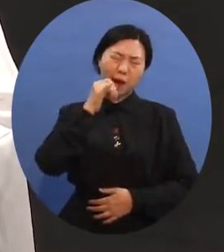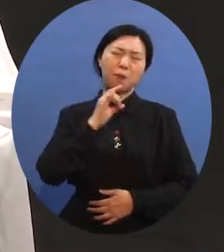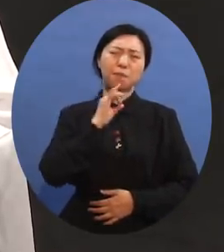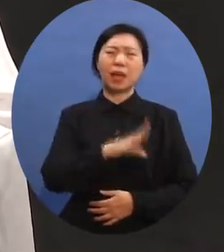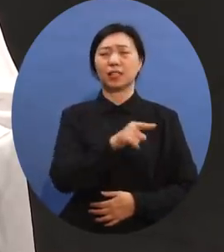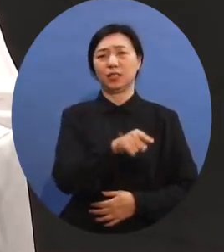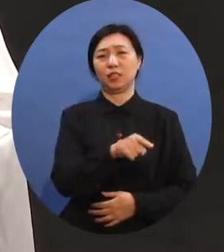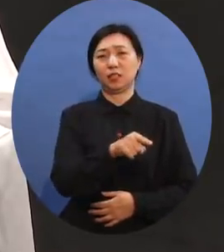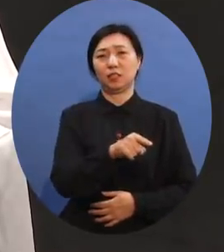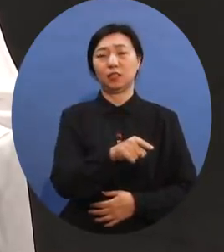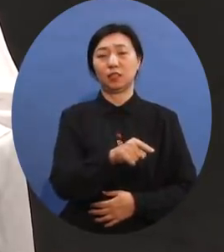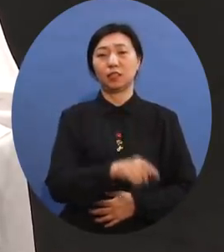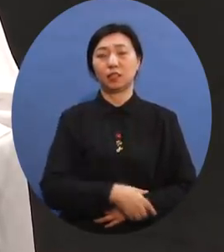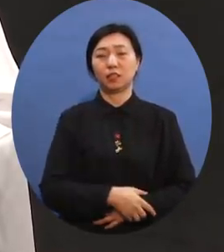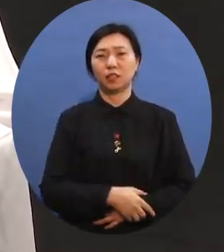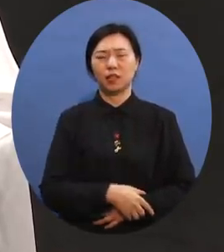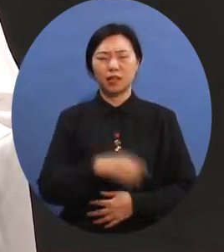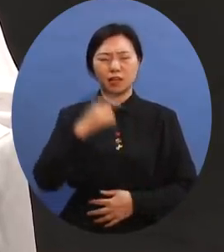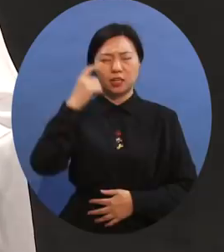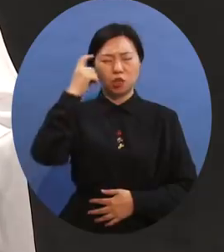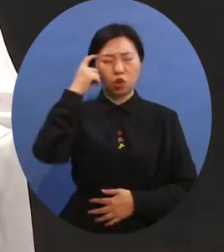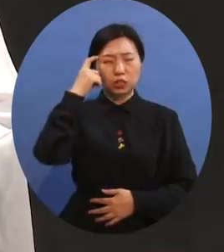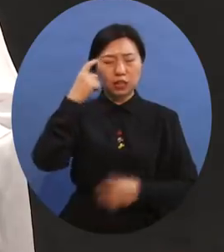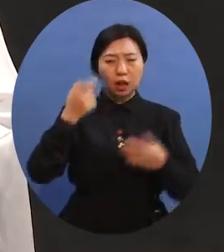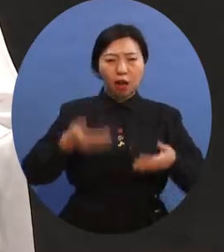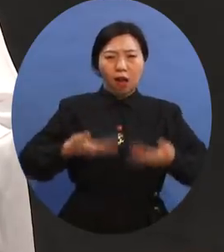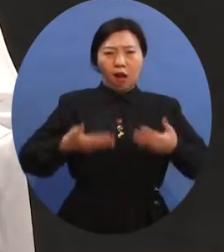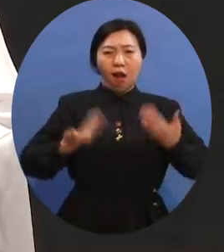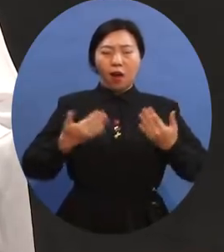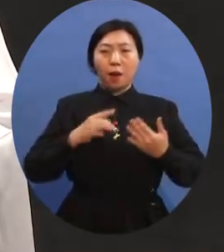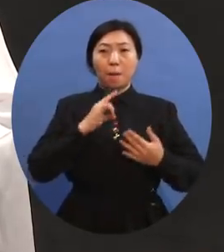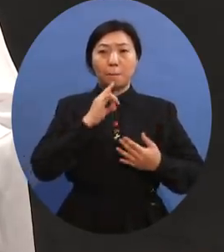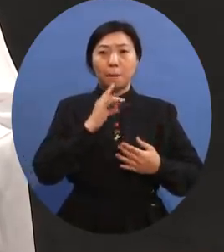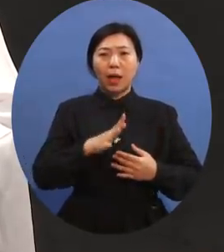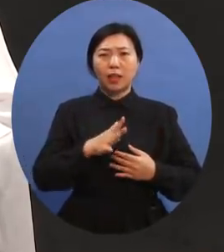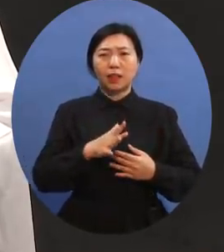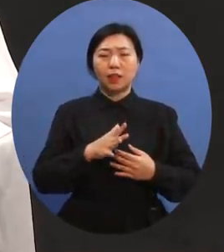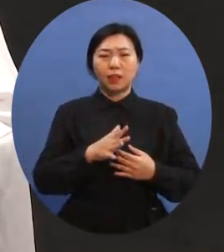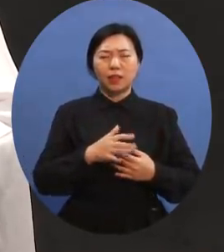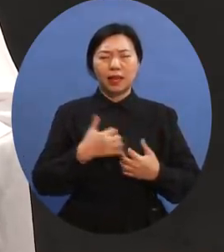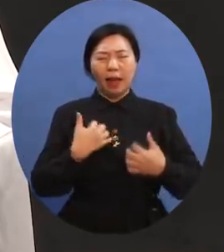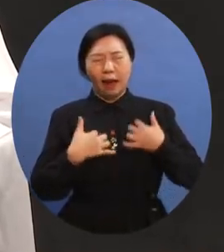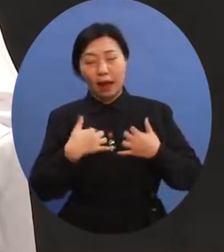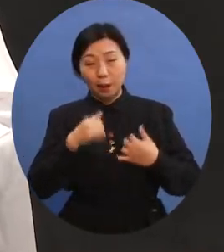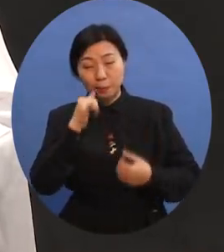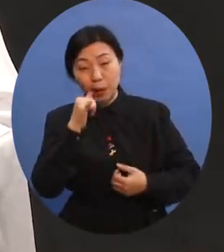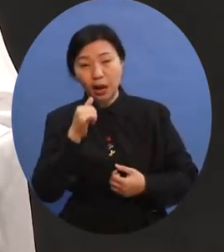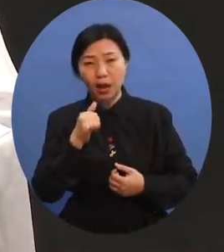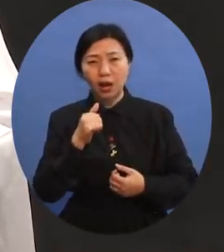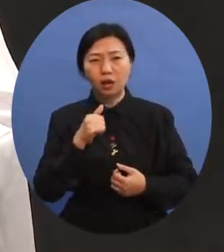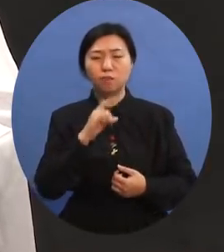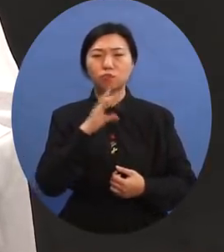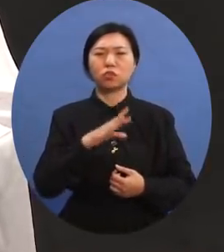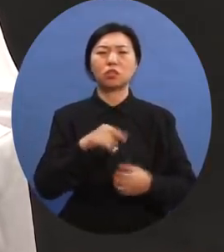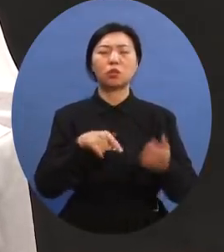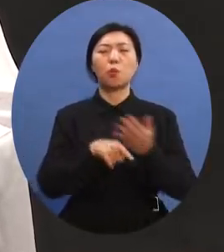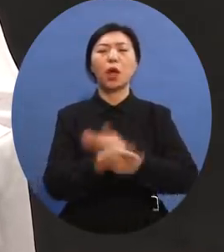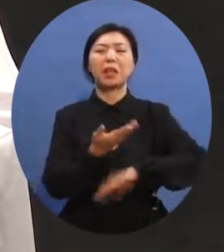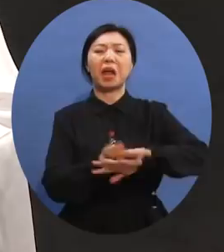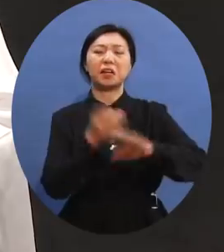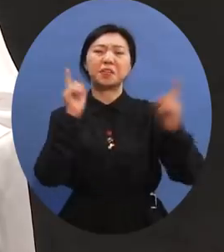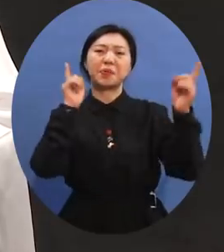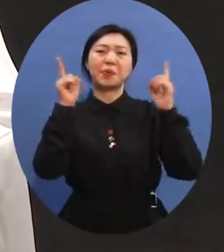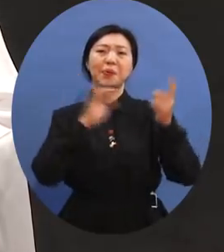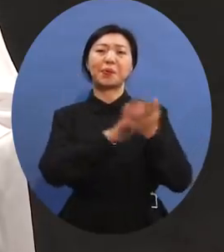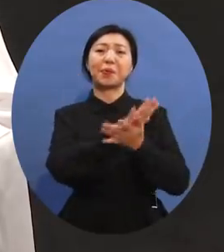것만 그런. 그러니까 정신을 약간 흥분시키는 것만 그런 게 있지. 나머지는 다 노는 거 이런